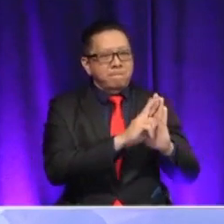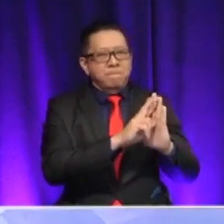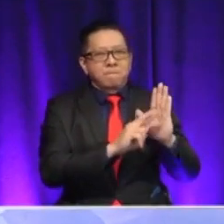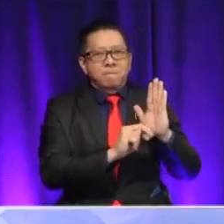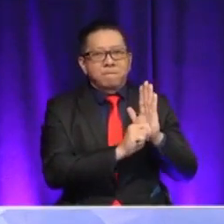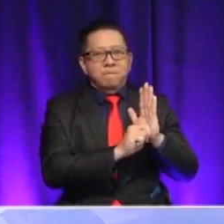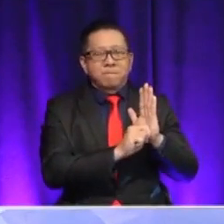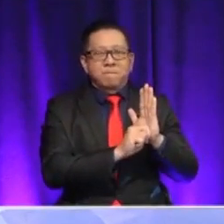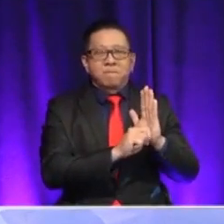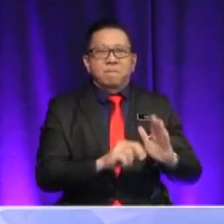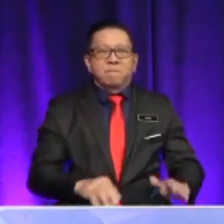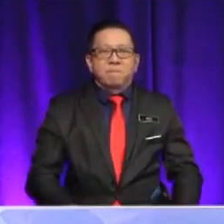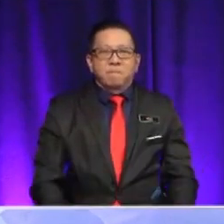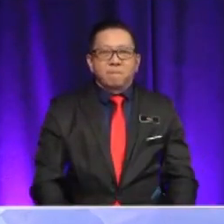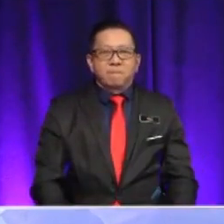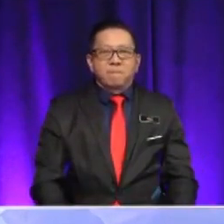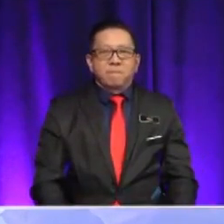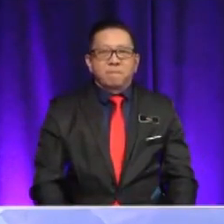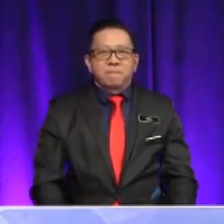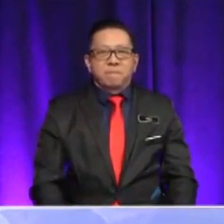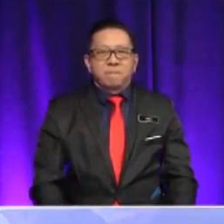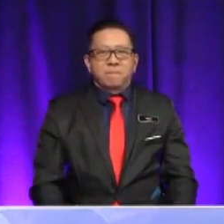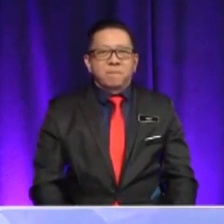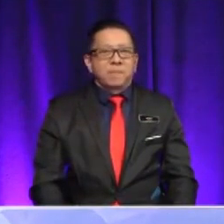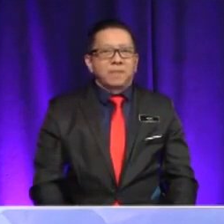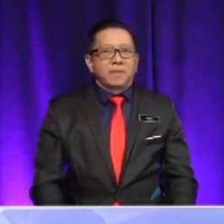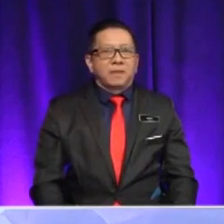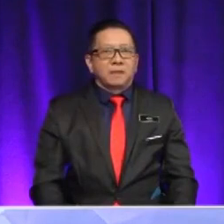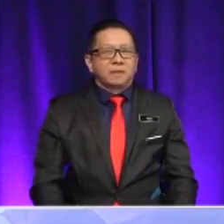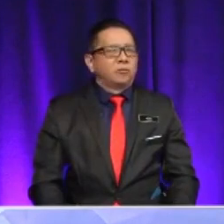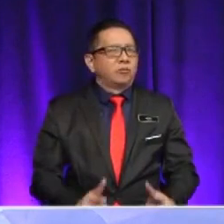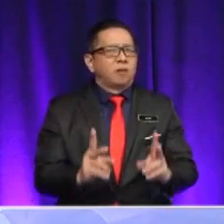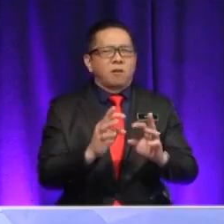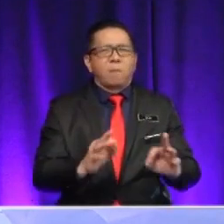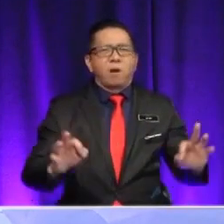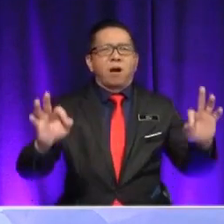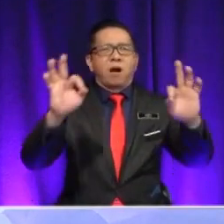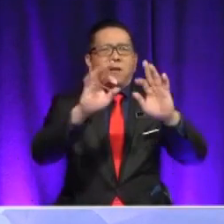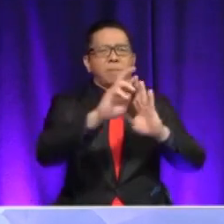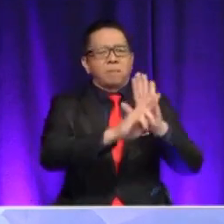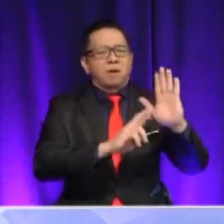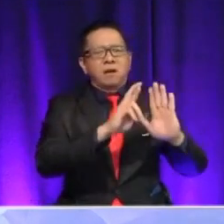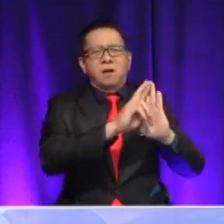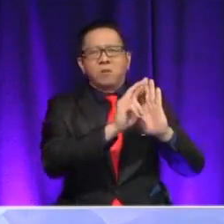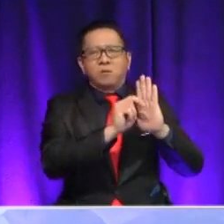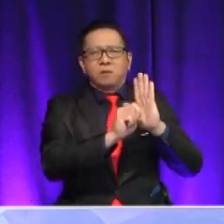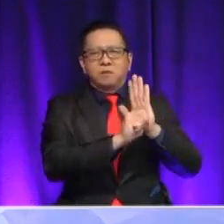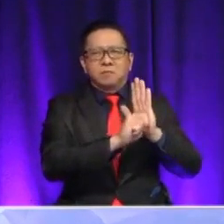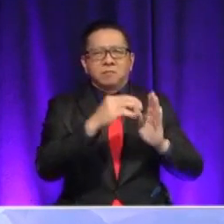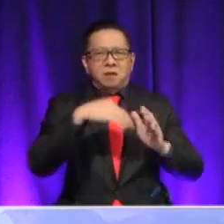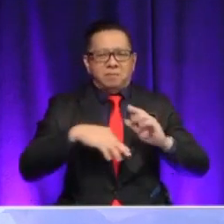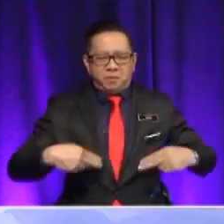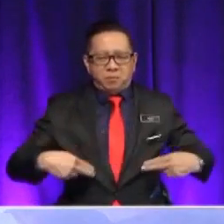berhenti berehat seketika Cikgu. Okey, kita nampaknya berhenti sekejap. Penting sangat peranan rukun negara ini, terutama betul. Sekali bagaimana nak aplikasikan dalam kehidupan